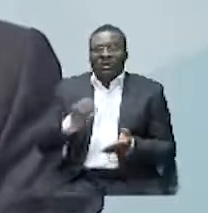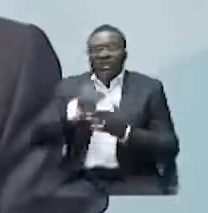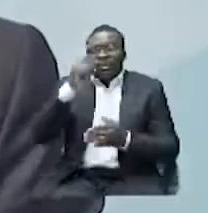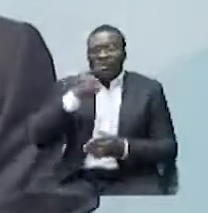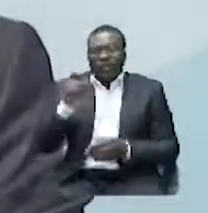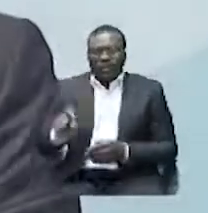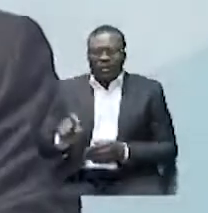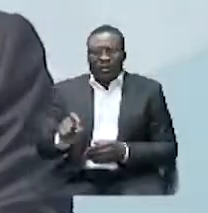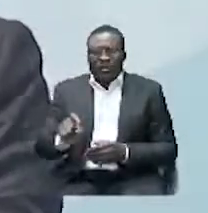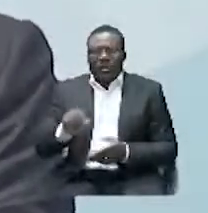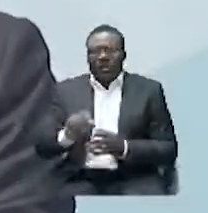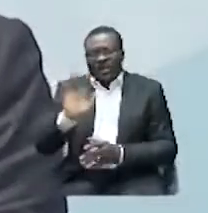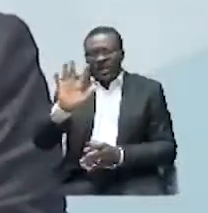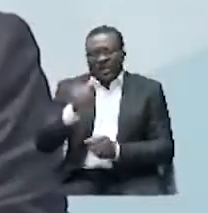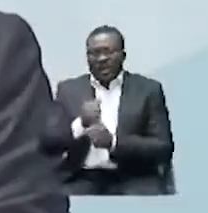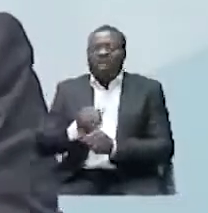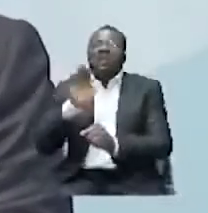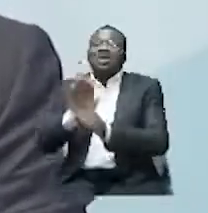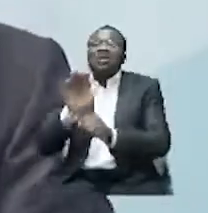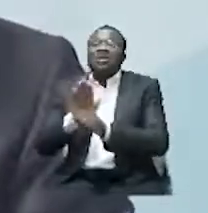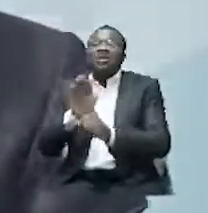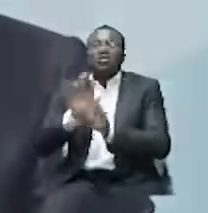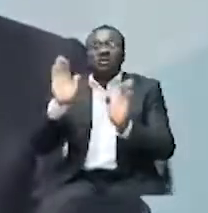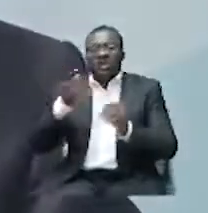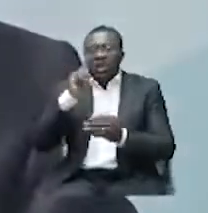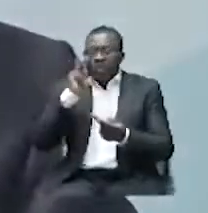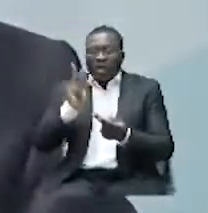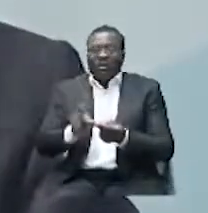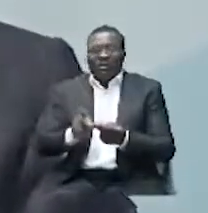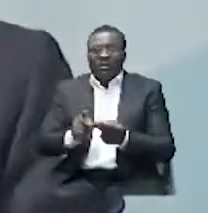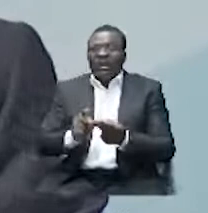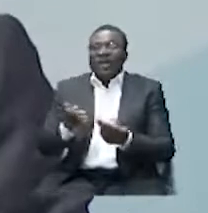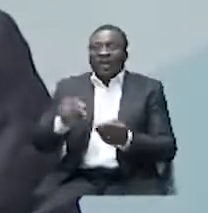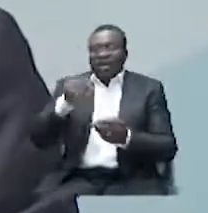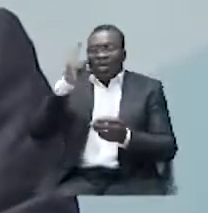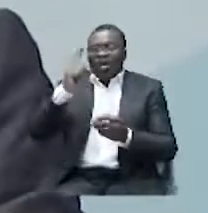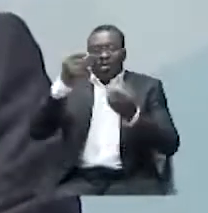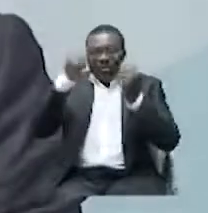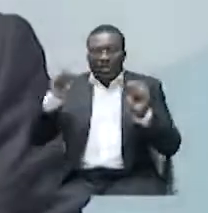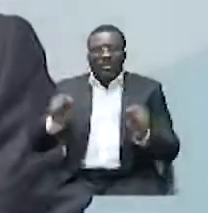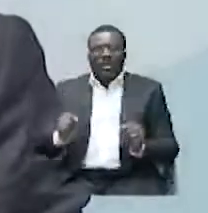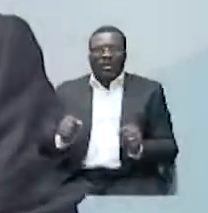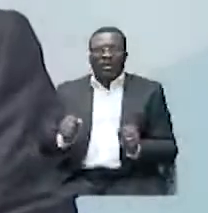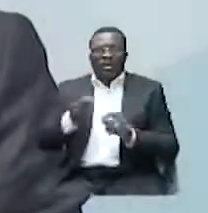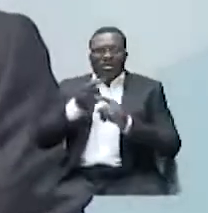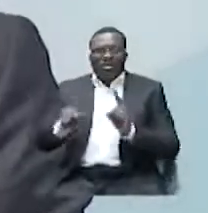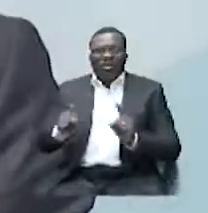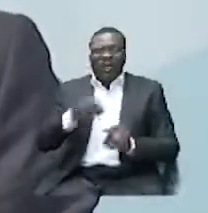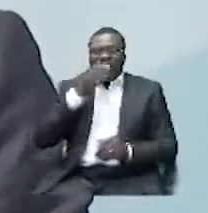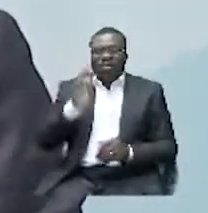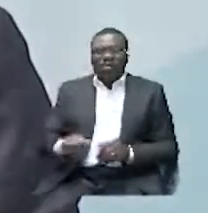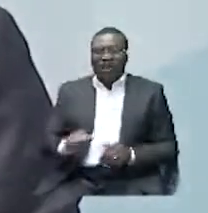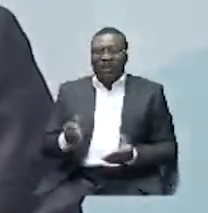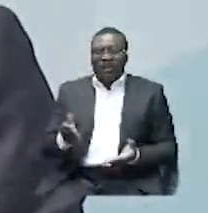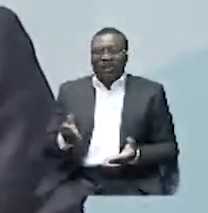que nous pensons que 5 ans, c'est suffisant pour apprécier les performances d'un président. Mais ce qui est le mal essentiel